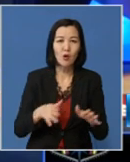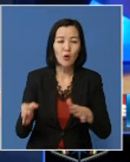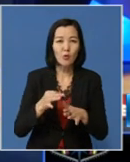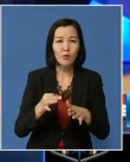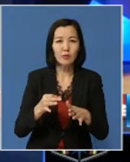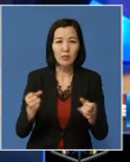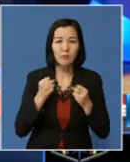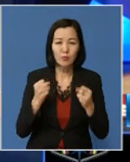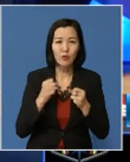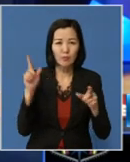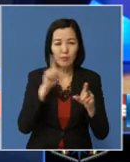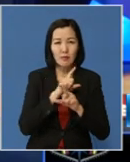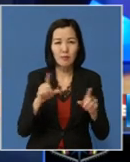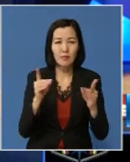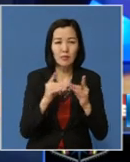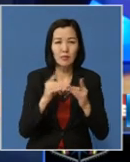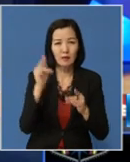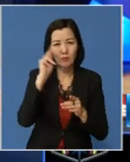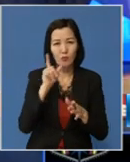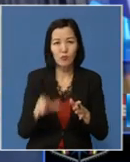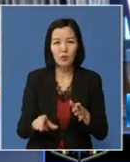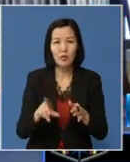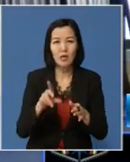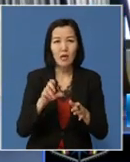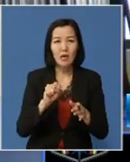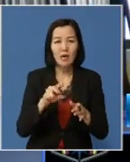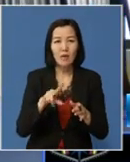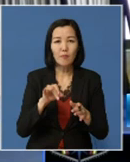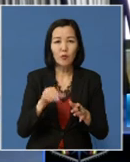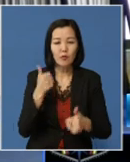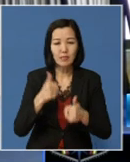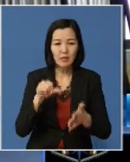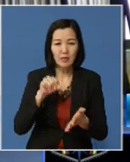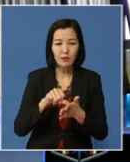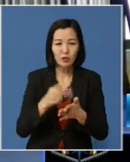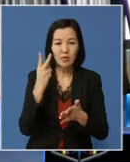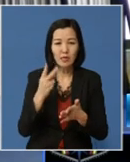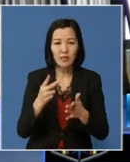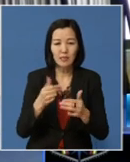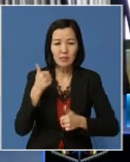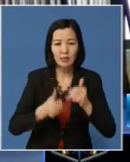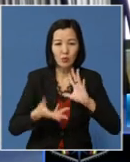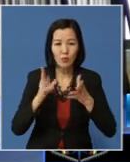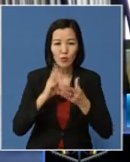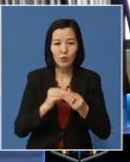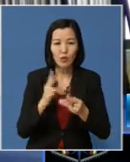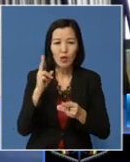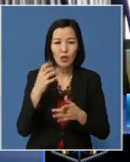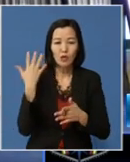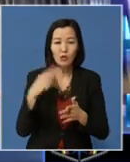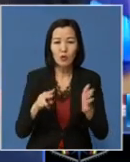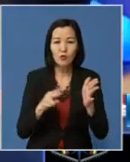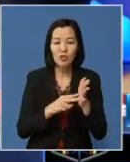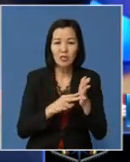дарынды балаларға арналған спорт мектебі интернатының оқушысы Сайрамкез Ақмолда сынға түсті. Қос сайыс қорытындысы бойынша ол 257